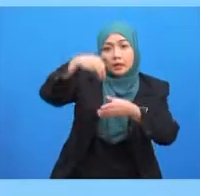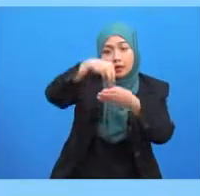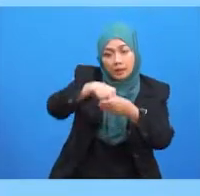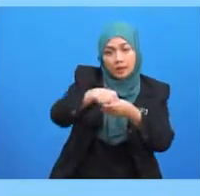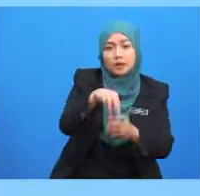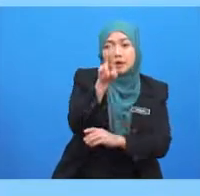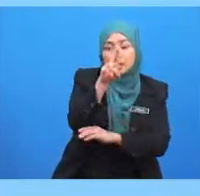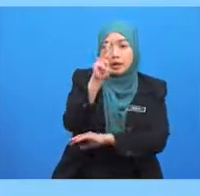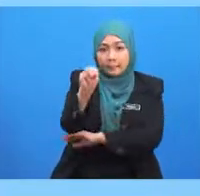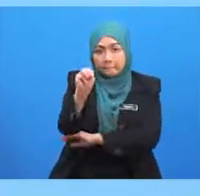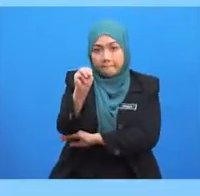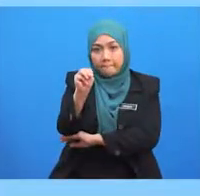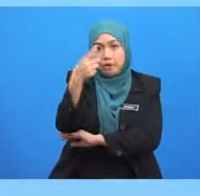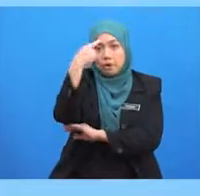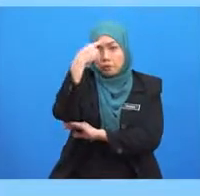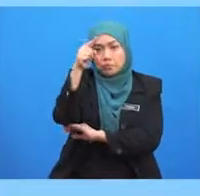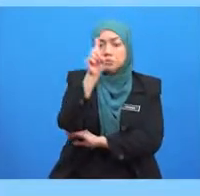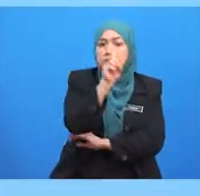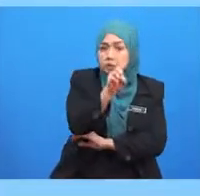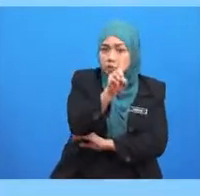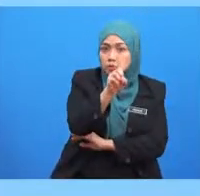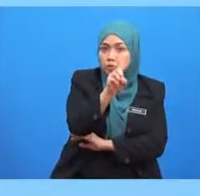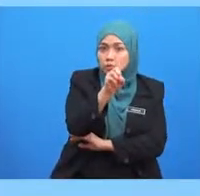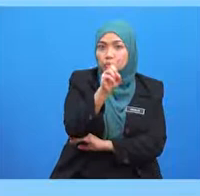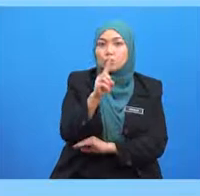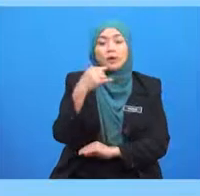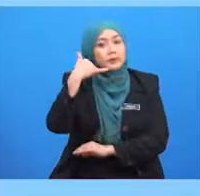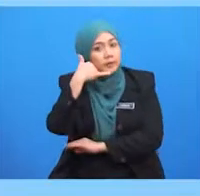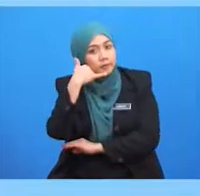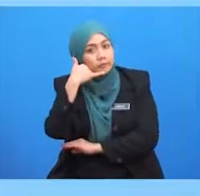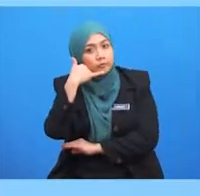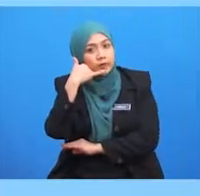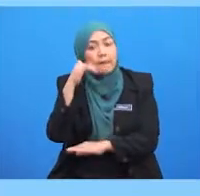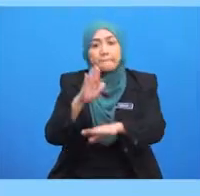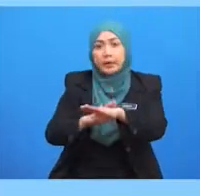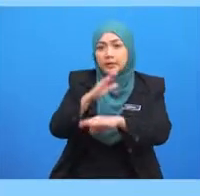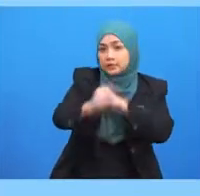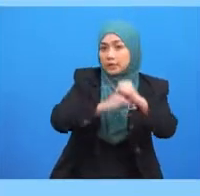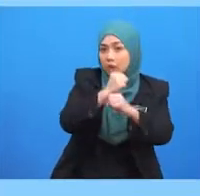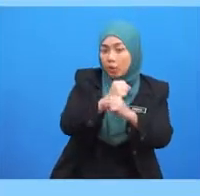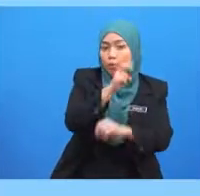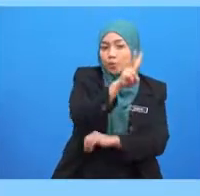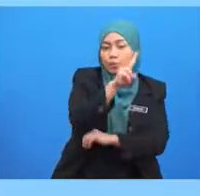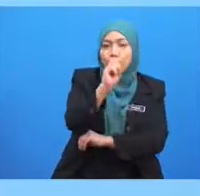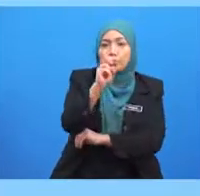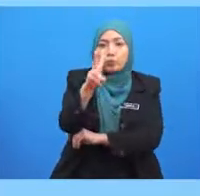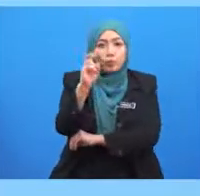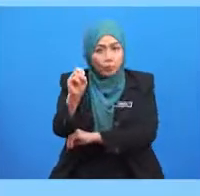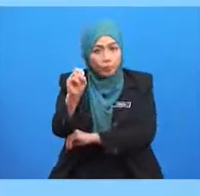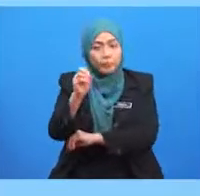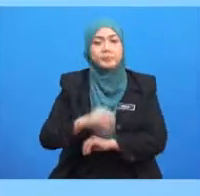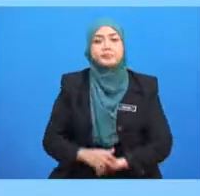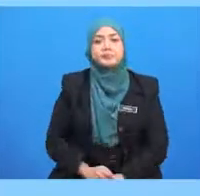ringgit Malaysia untuk satu unit handphone pintar itu pada tahun 2020